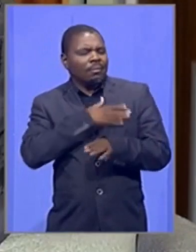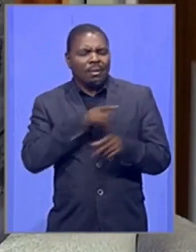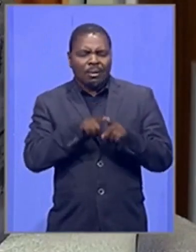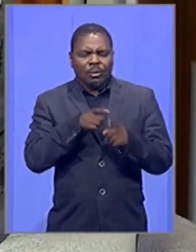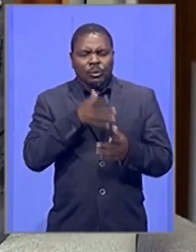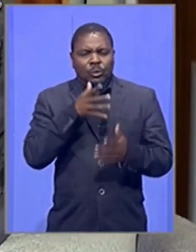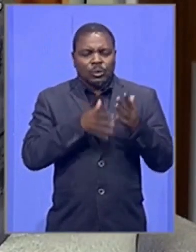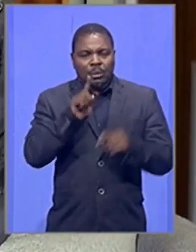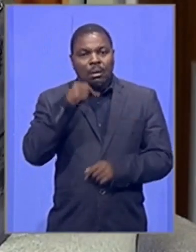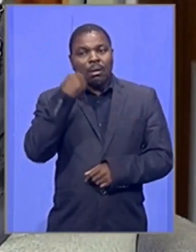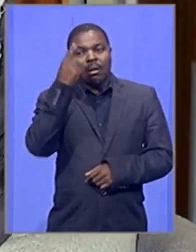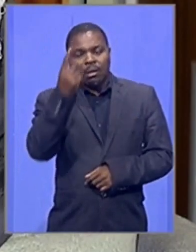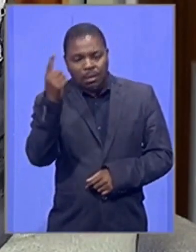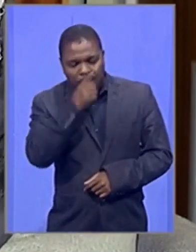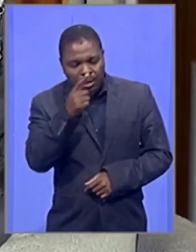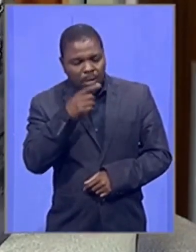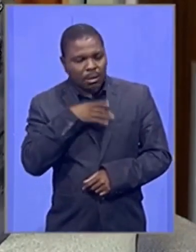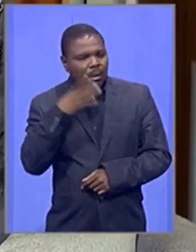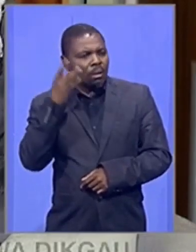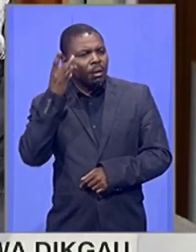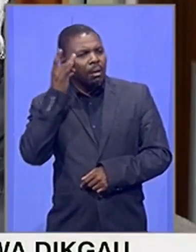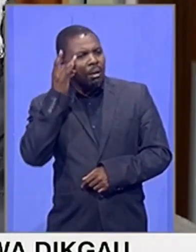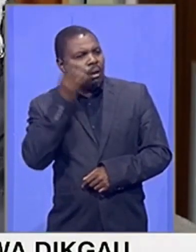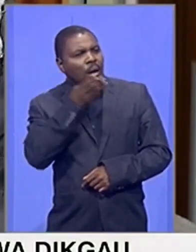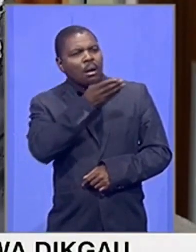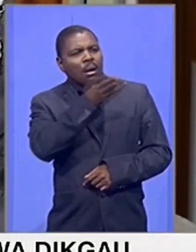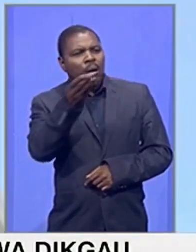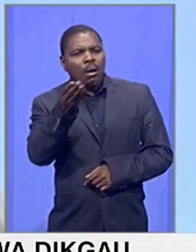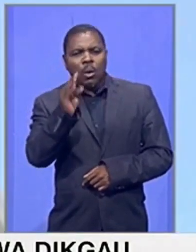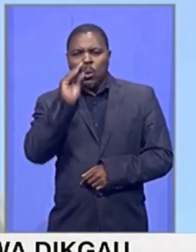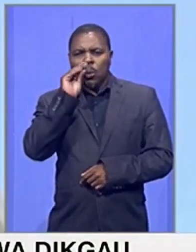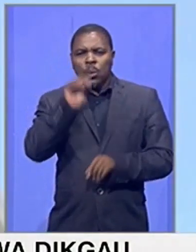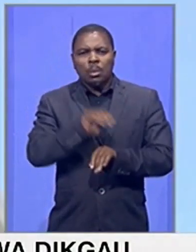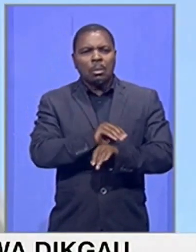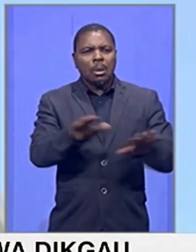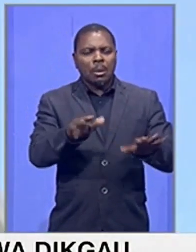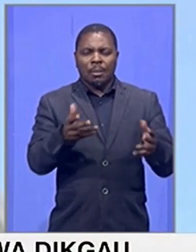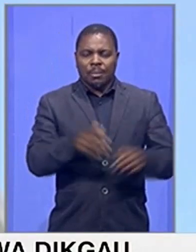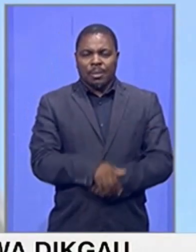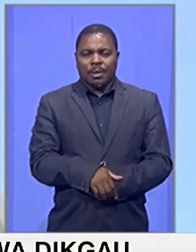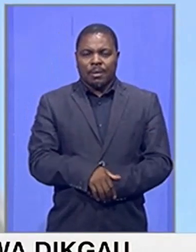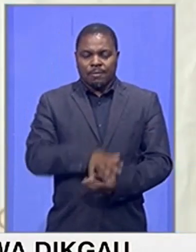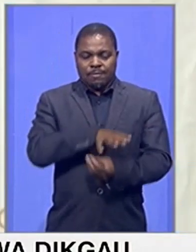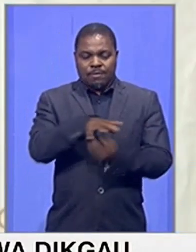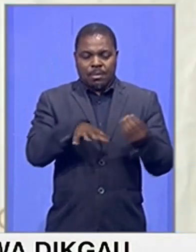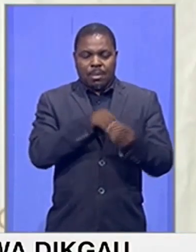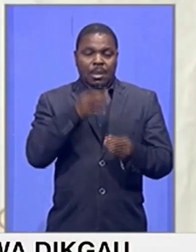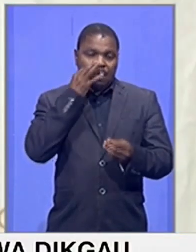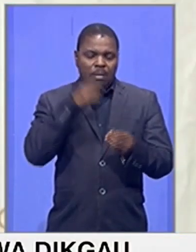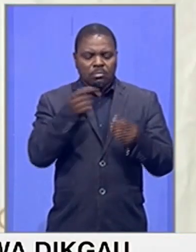tsatsi le latelang a tsala ke utlwa e bua radio. Ba lelapa ba re dintlha tse ding tse toma tse